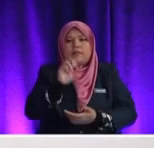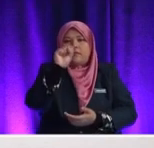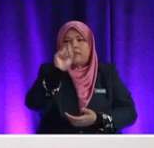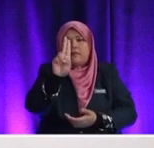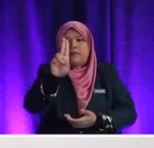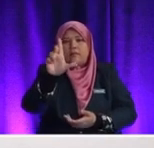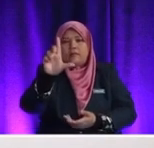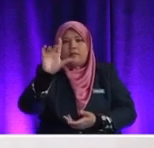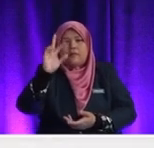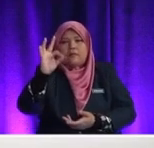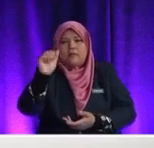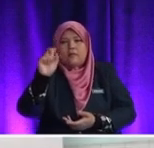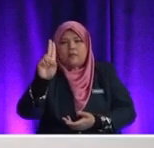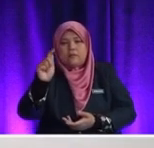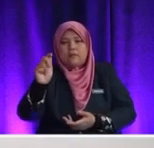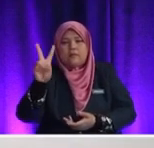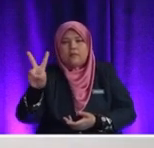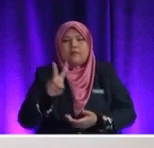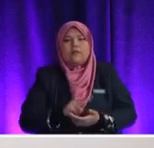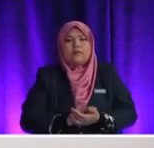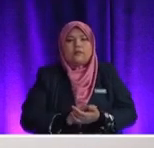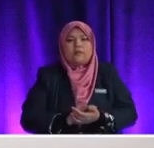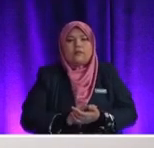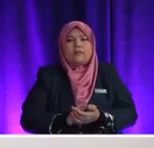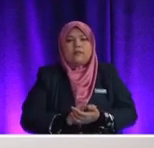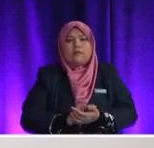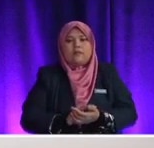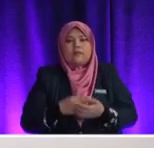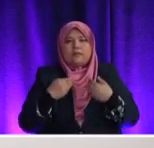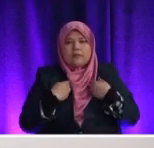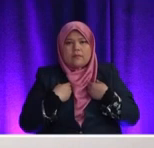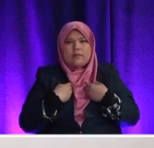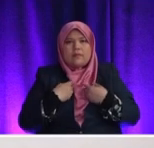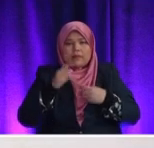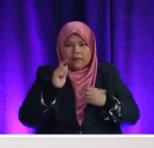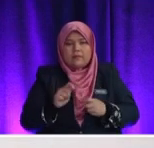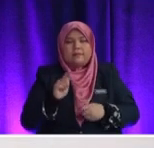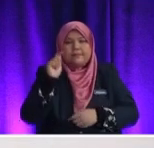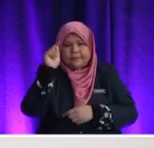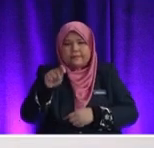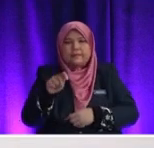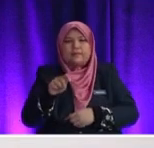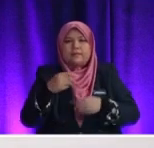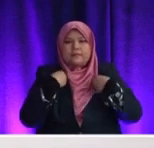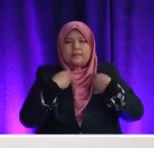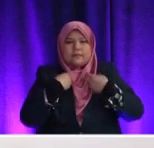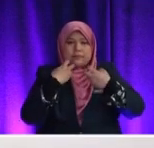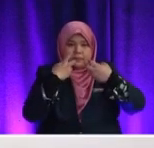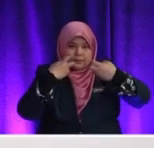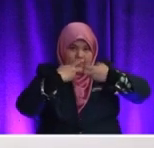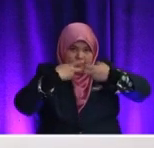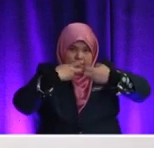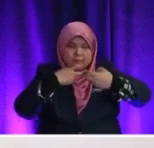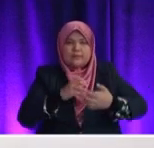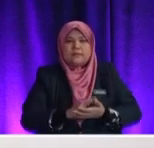Anda disebabkan elektrolisisnya tidak boleh berlaku tanpa adanya bakalan rezeki terkena asalkan harus